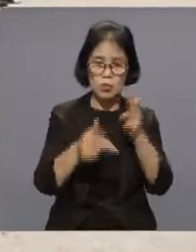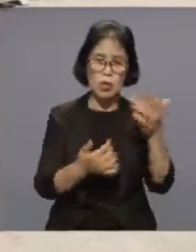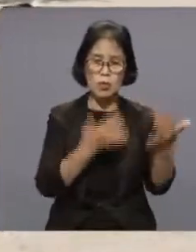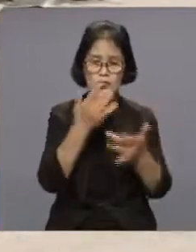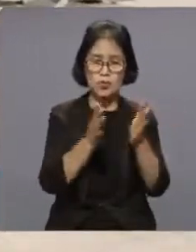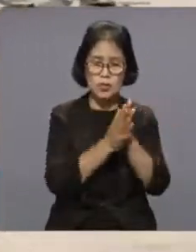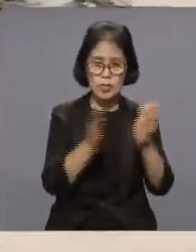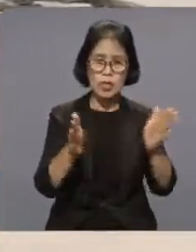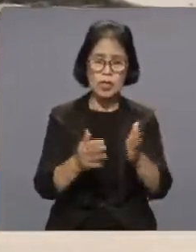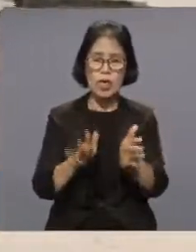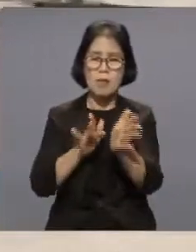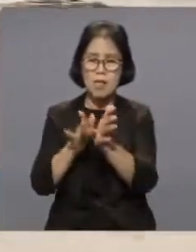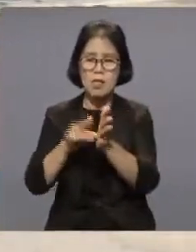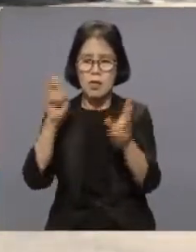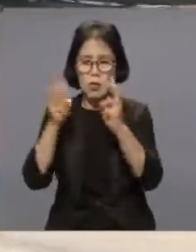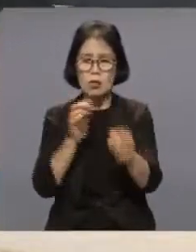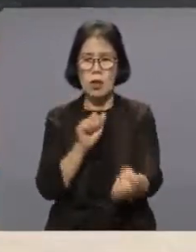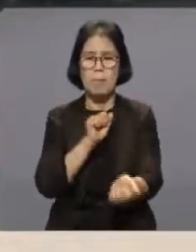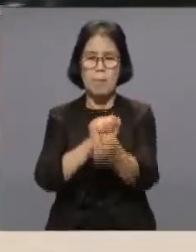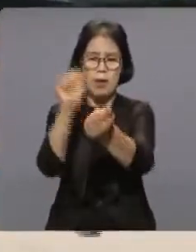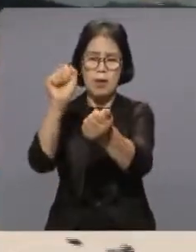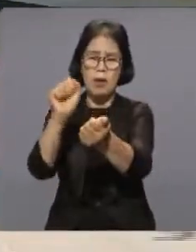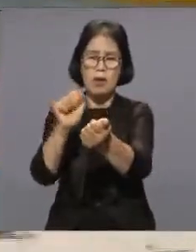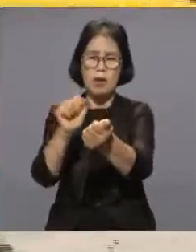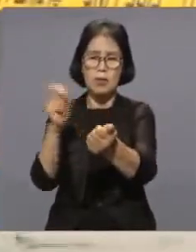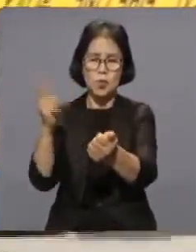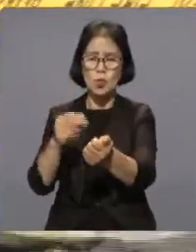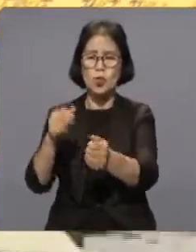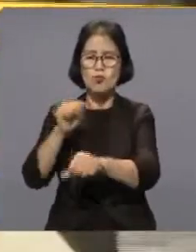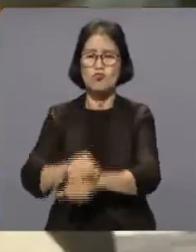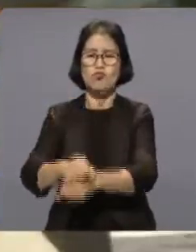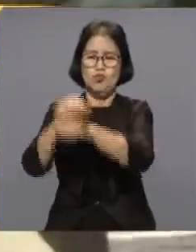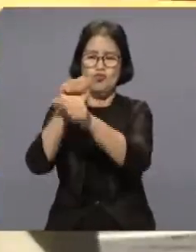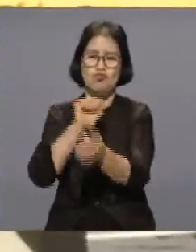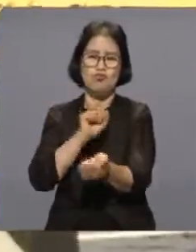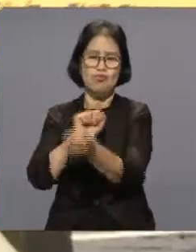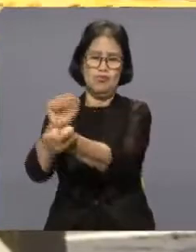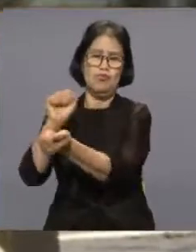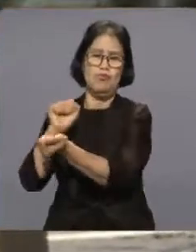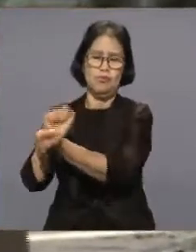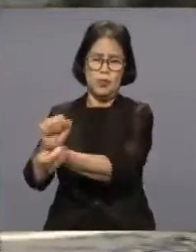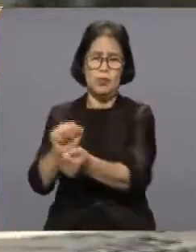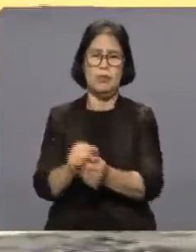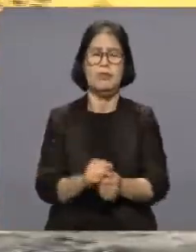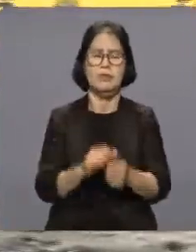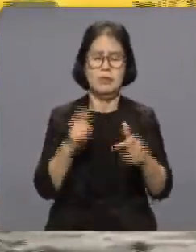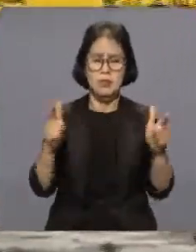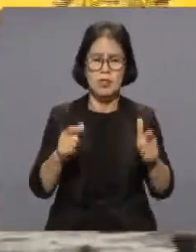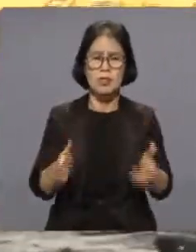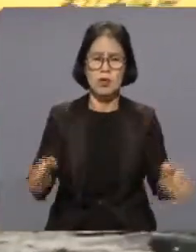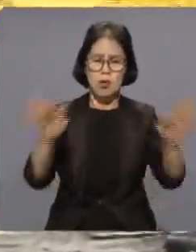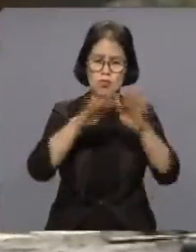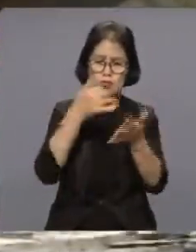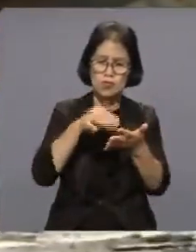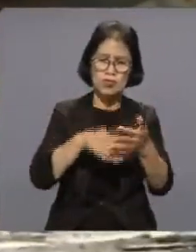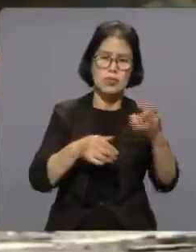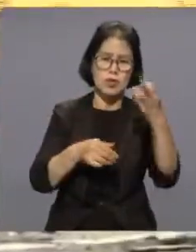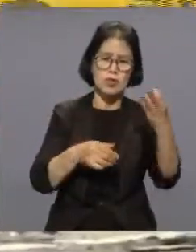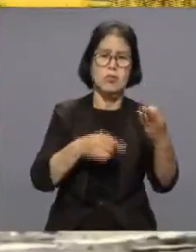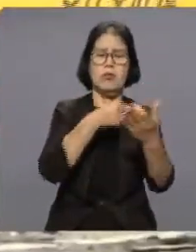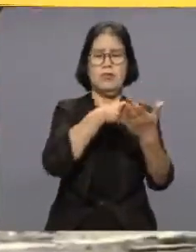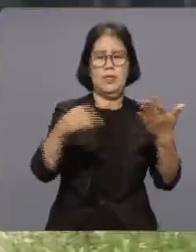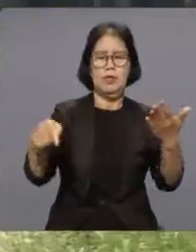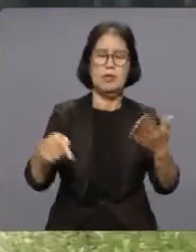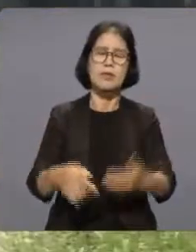시작돼 배터리 회사로 옮겨 붙었고 이어 물류 창고까지 화재가 번지는 등 건물 13개 동이 피해를